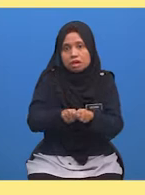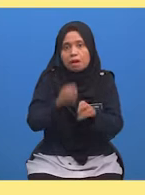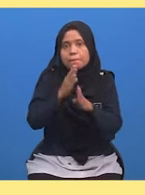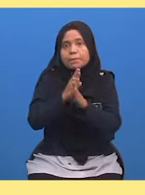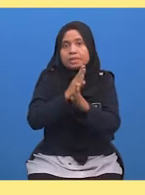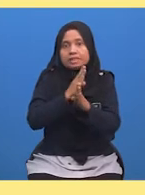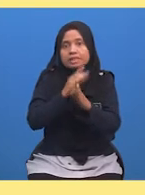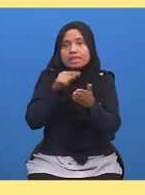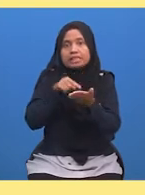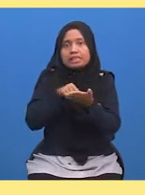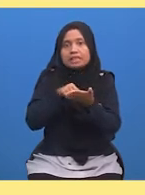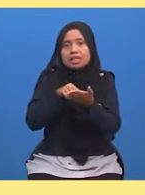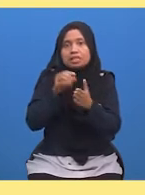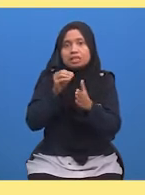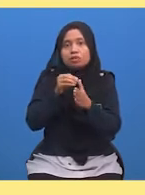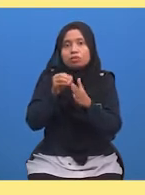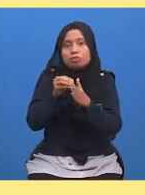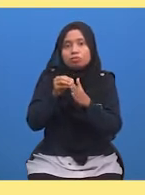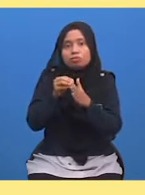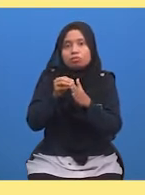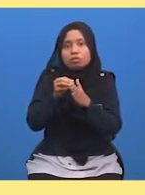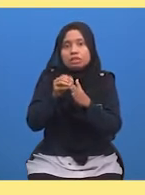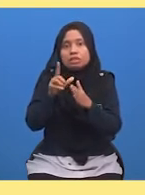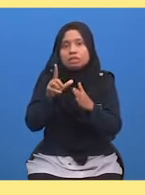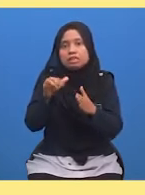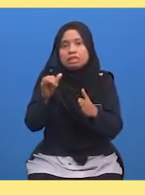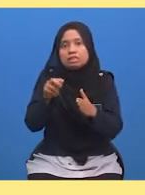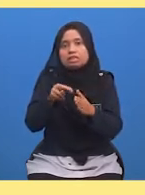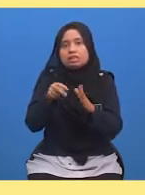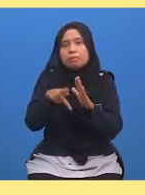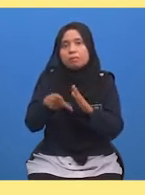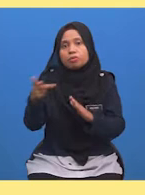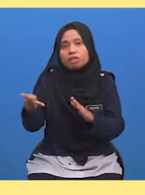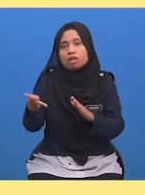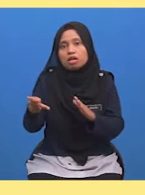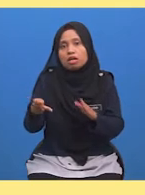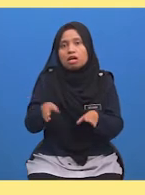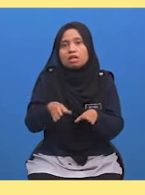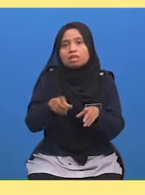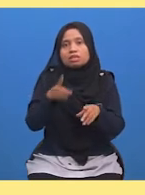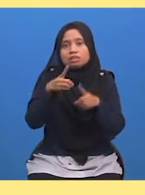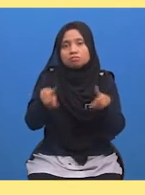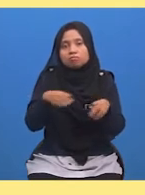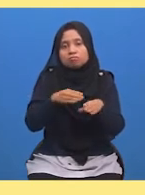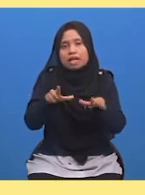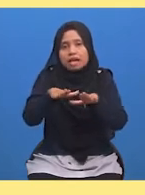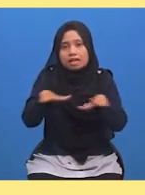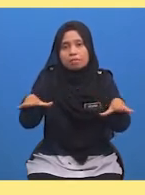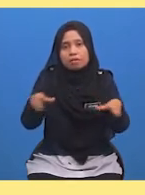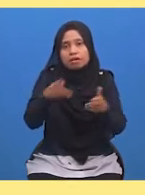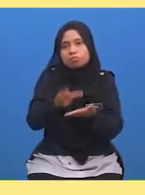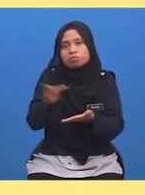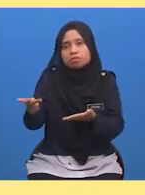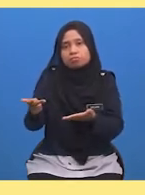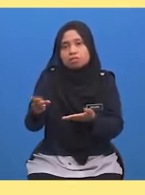barisan atau lini produk serta kedalaman dan kelebaran produk. 1 markah.